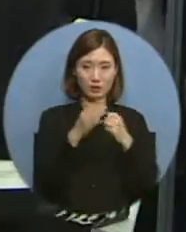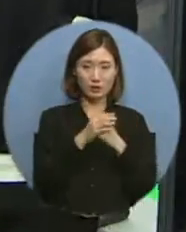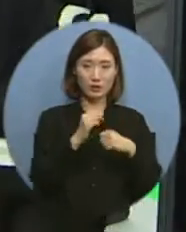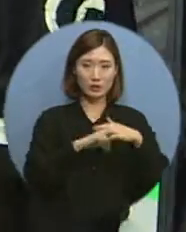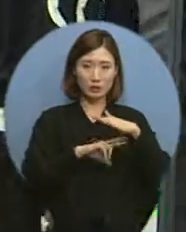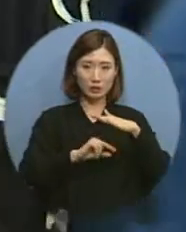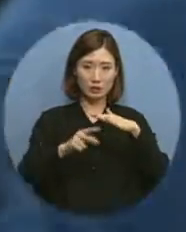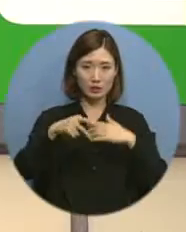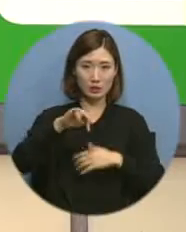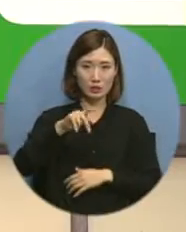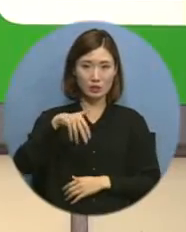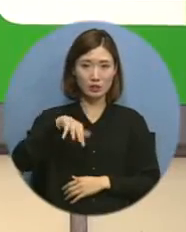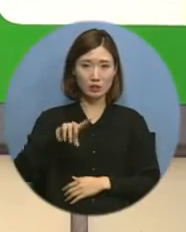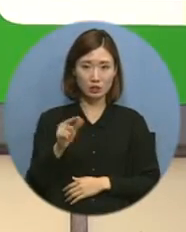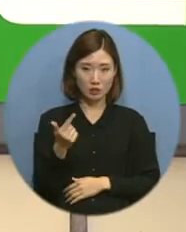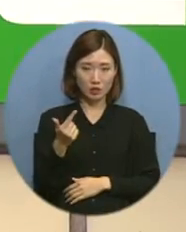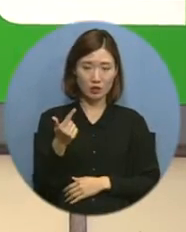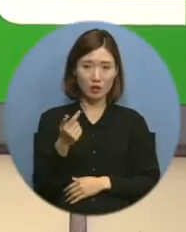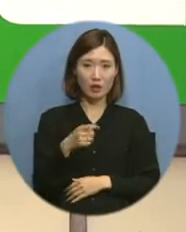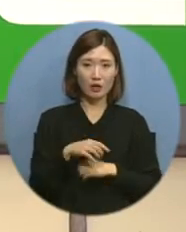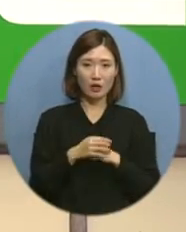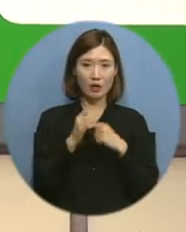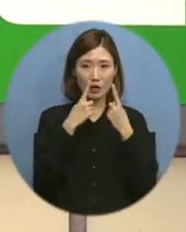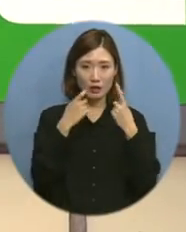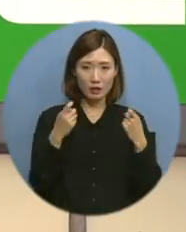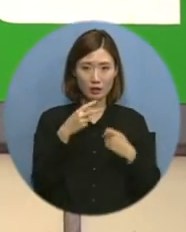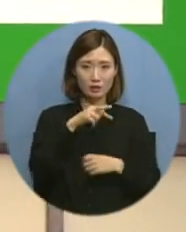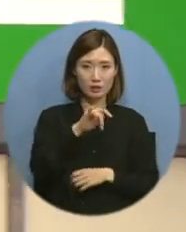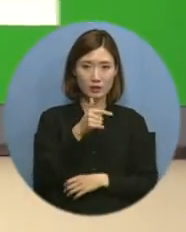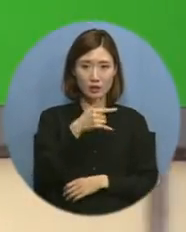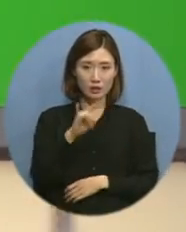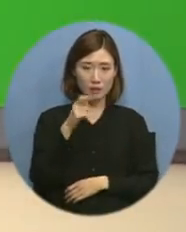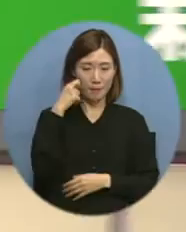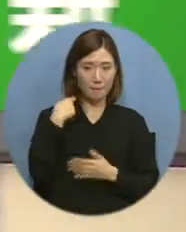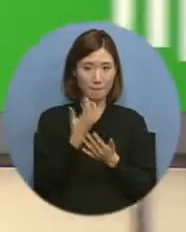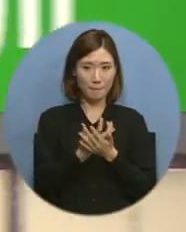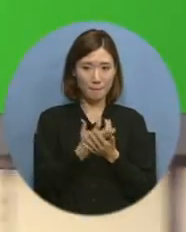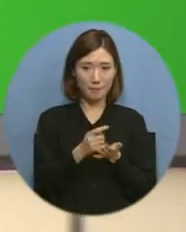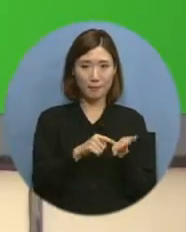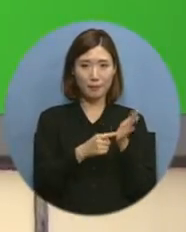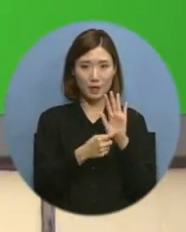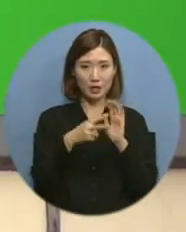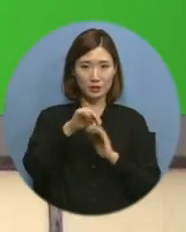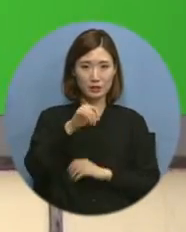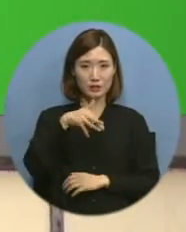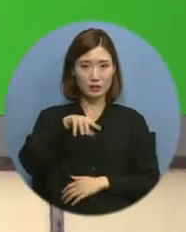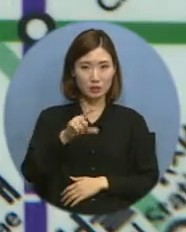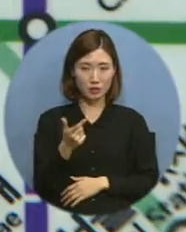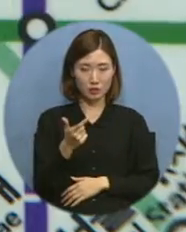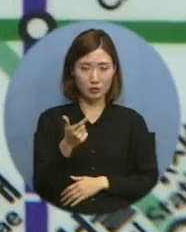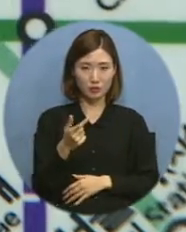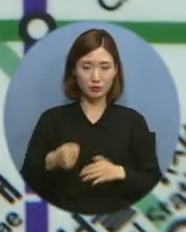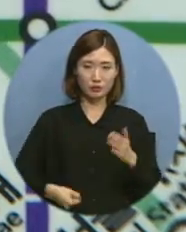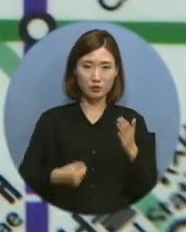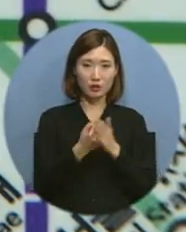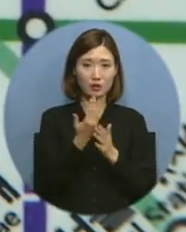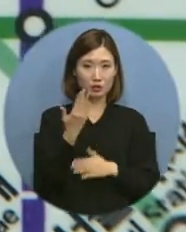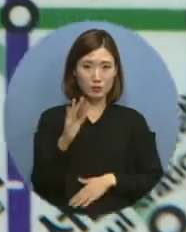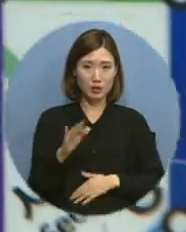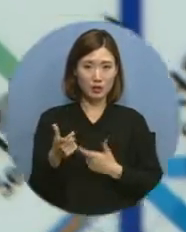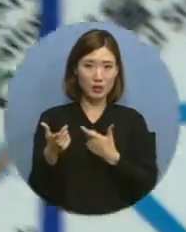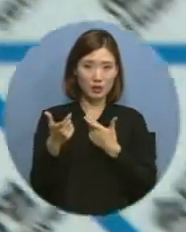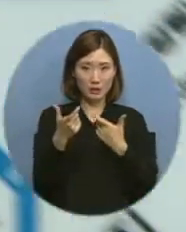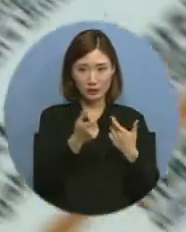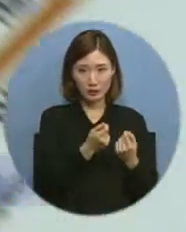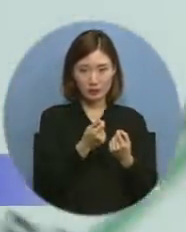2호선 신천역입니다. 한강의 색강인 세내를 한자로 표기해 신천이라 이름 붙여졌습니다. 하지만 같은